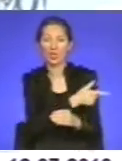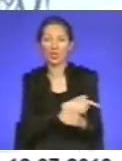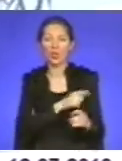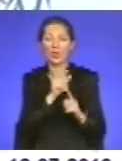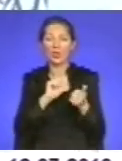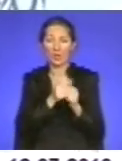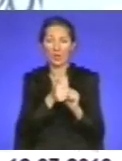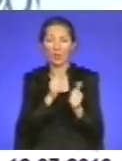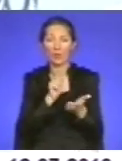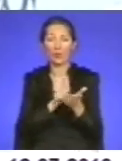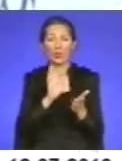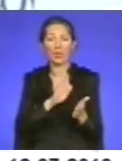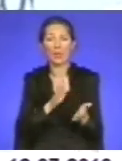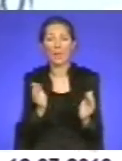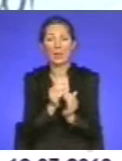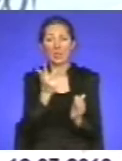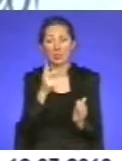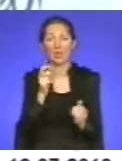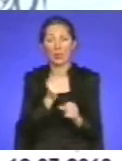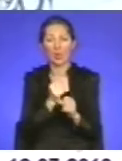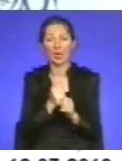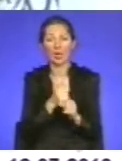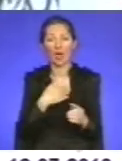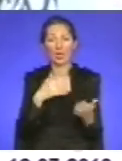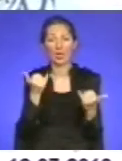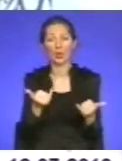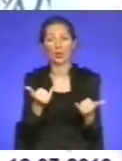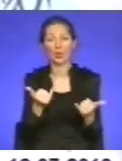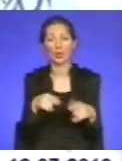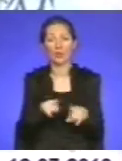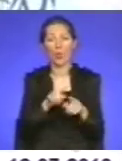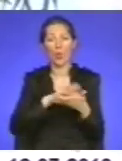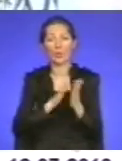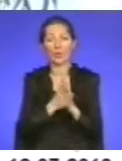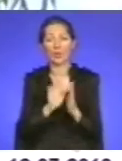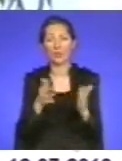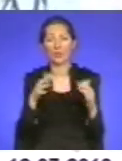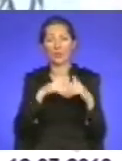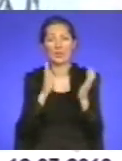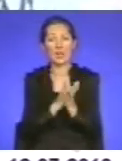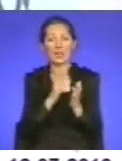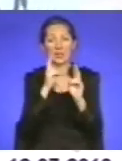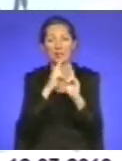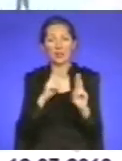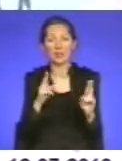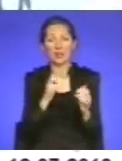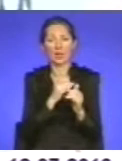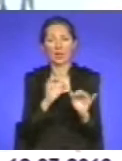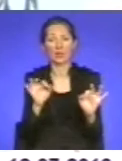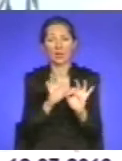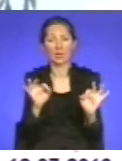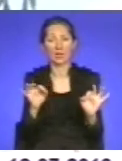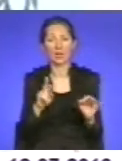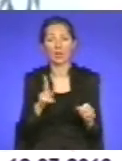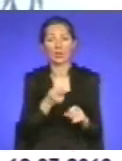менше хоча б 3 працівники. А ми сьогодні в такому стані, що взагалі я навіть не можу сказати, розумієте, як